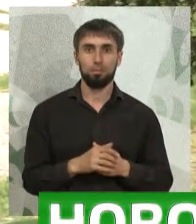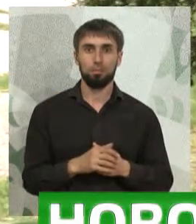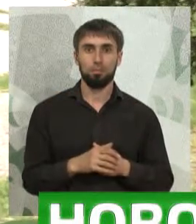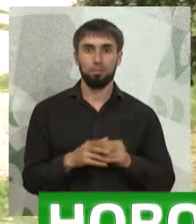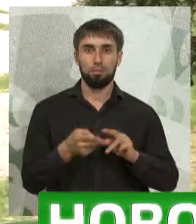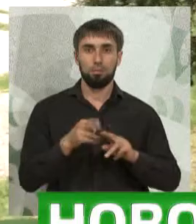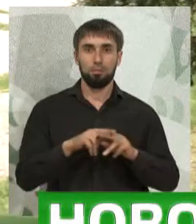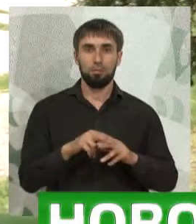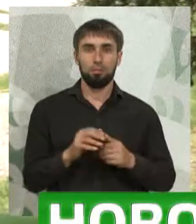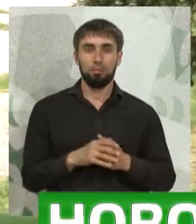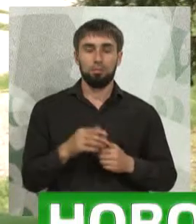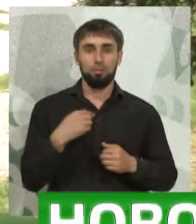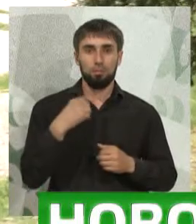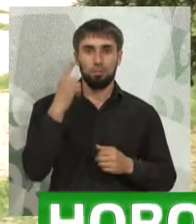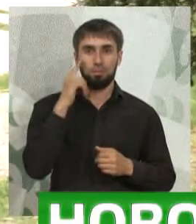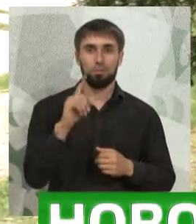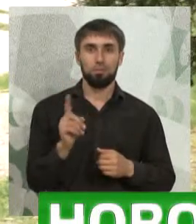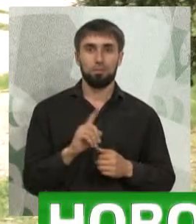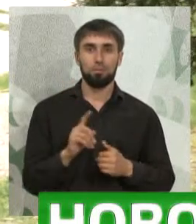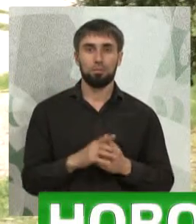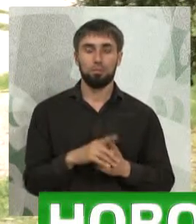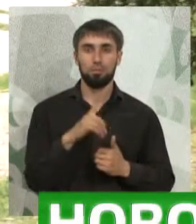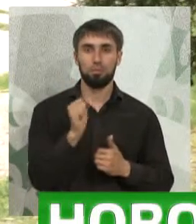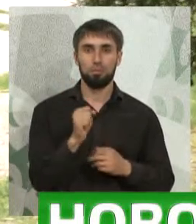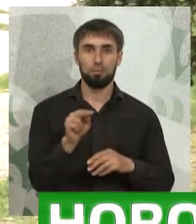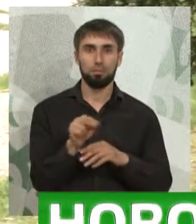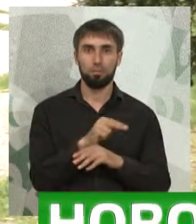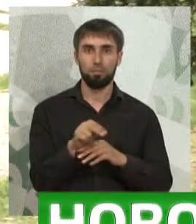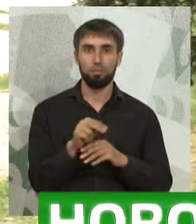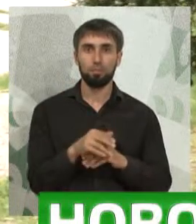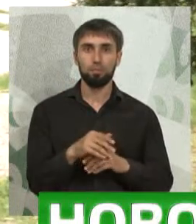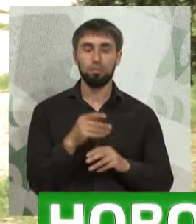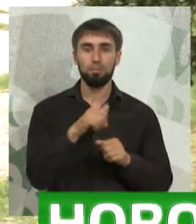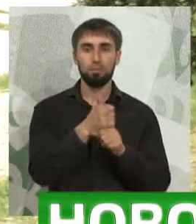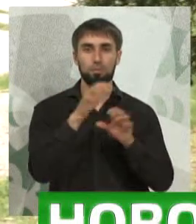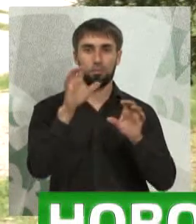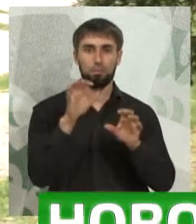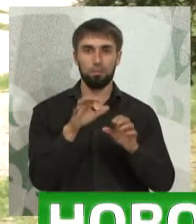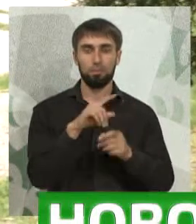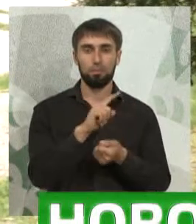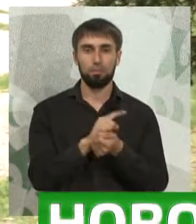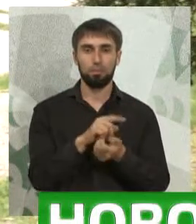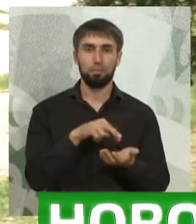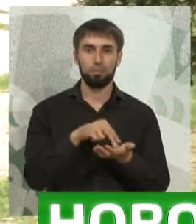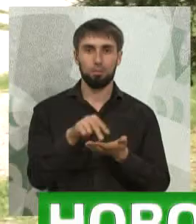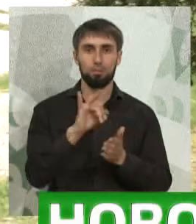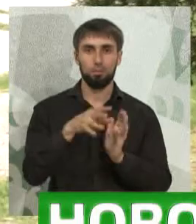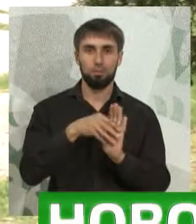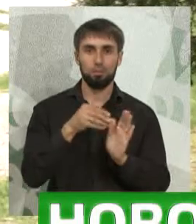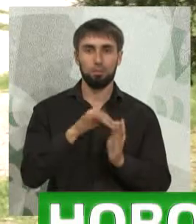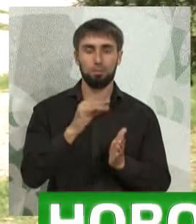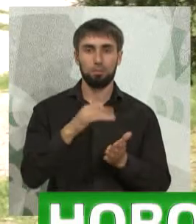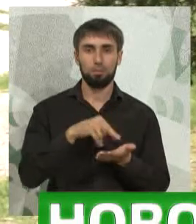Поэтому мне кажется, что за поправки Конституции люди должны голосовать, должны